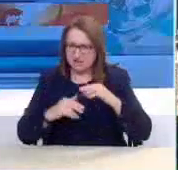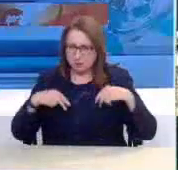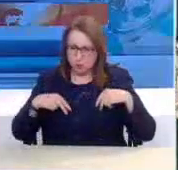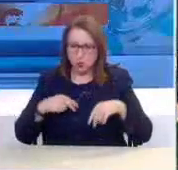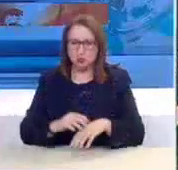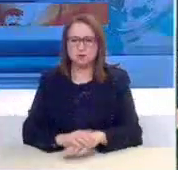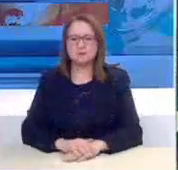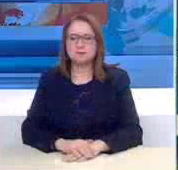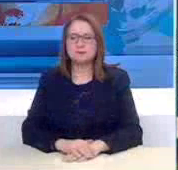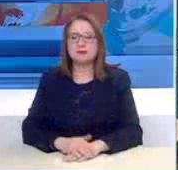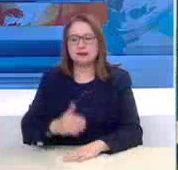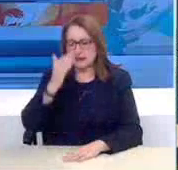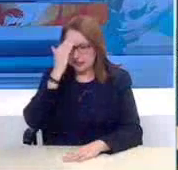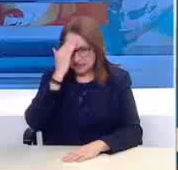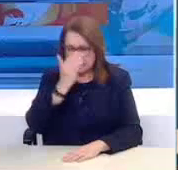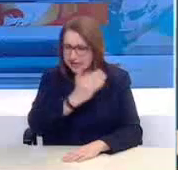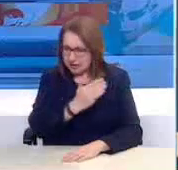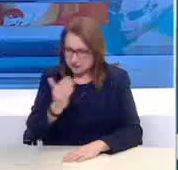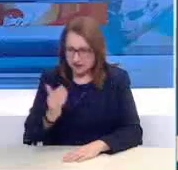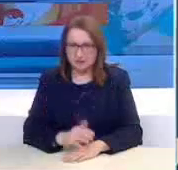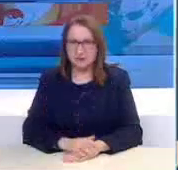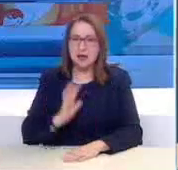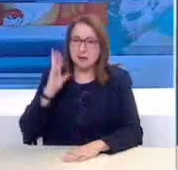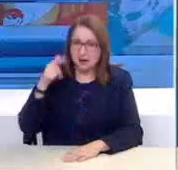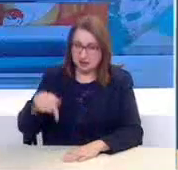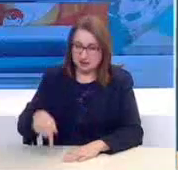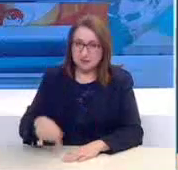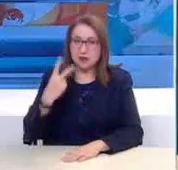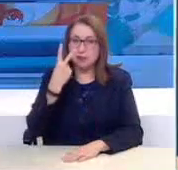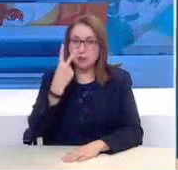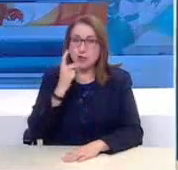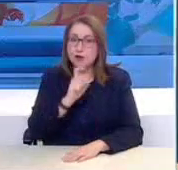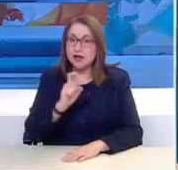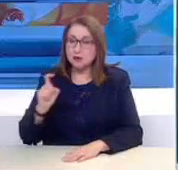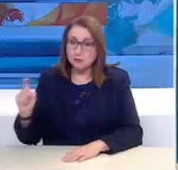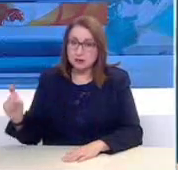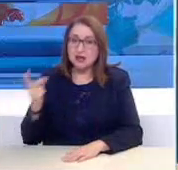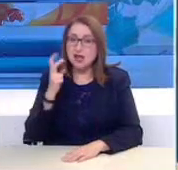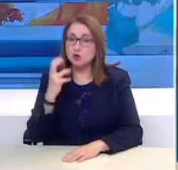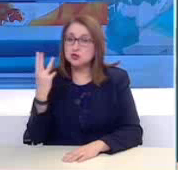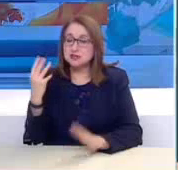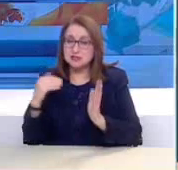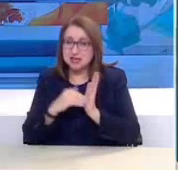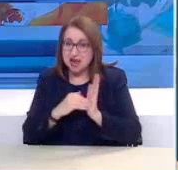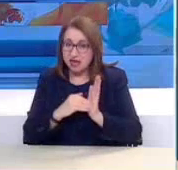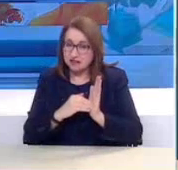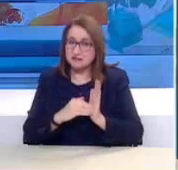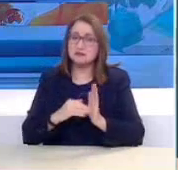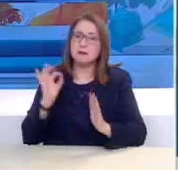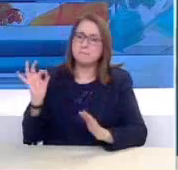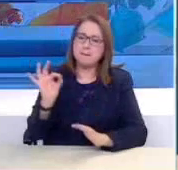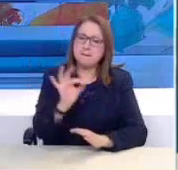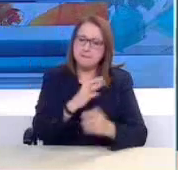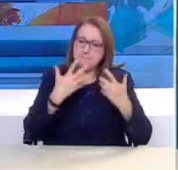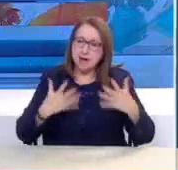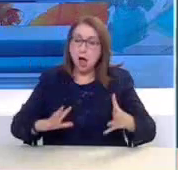Καλησπέρα σας. Έως σήμερα περισσότερα από 2.023.000 καταγεγραμμένα κρούσματα του νέου κορονοϊού έχουν καταγραφεί